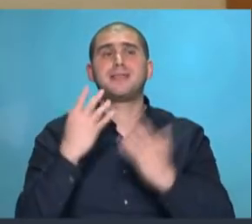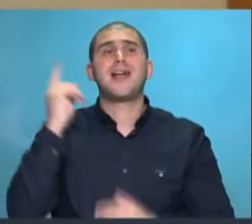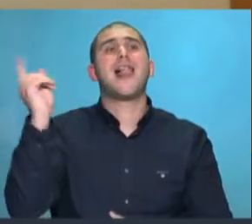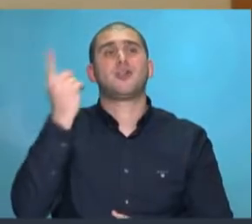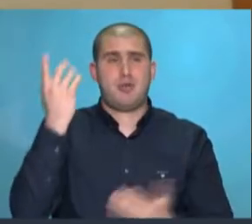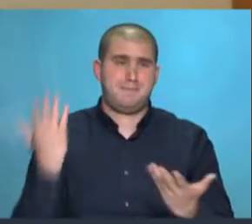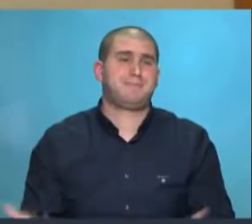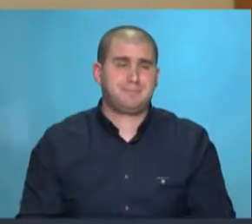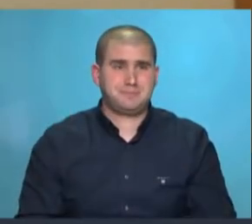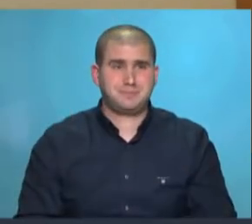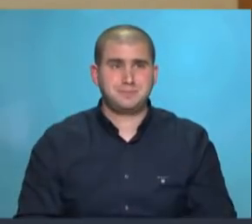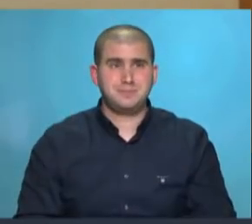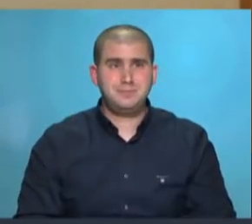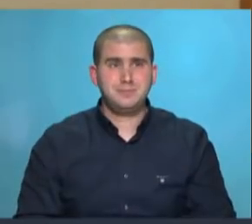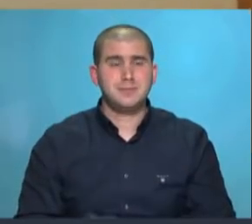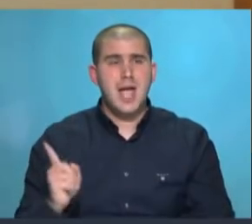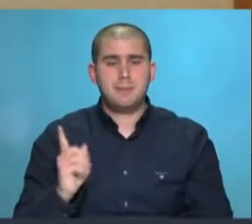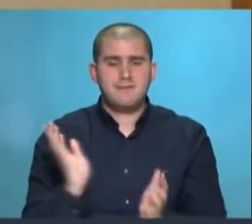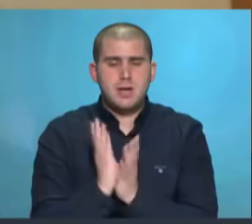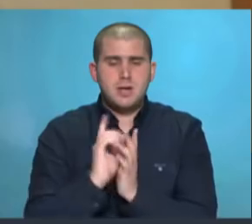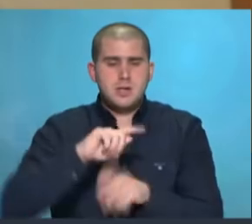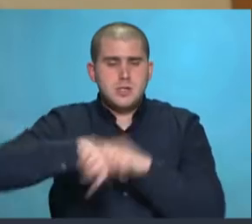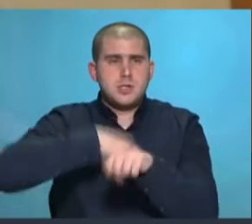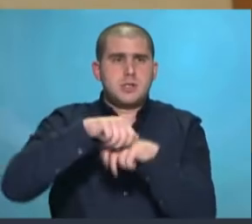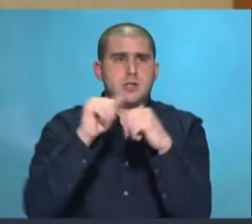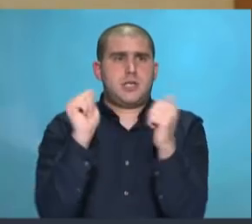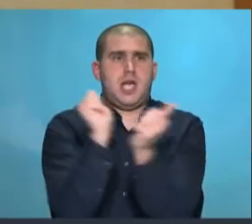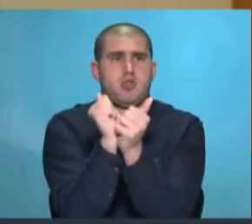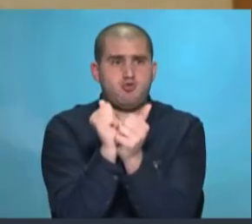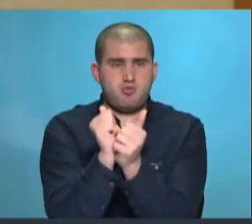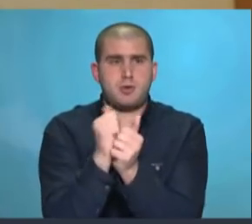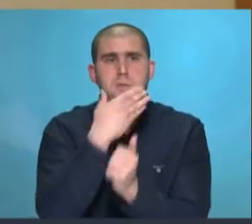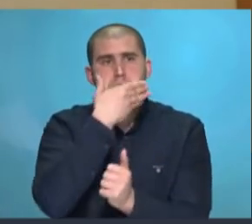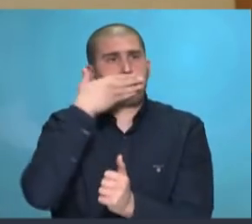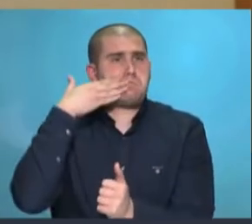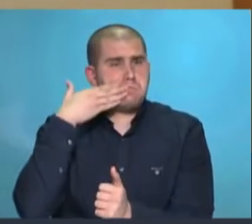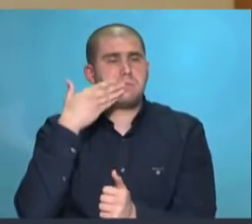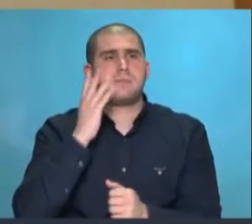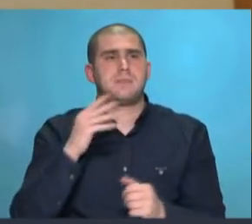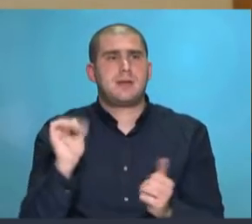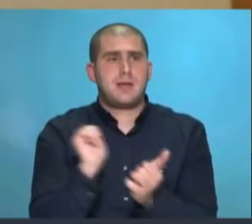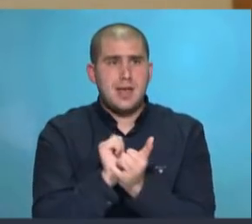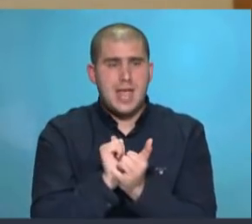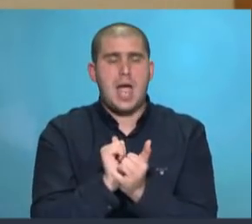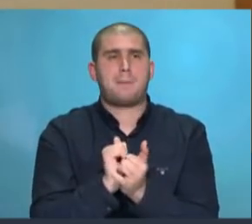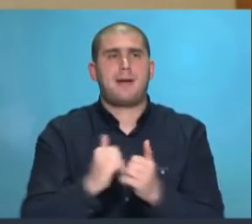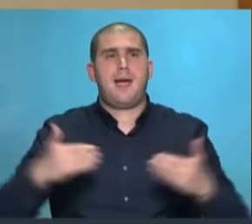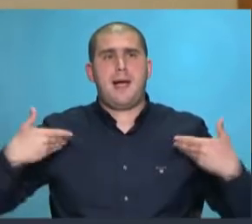כך הם קשרו אותי, את הפה, את הידיים.